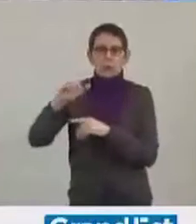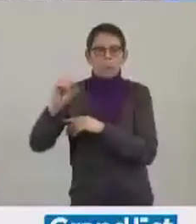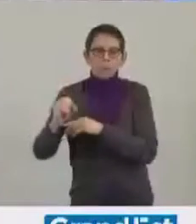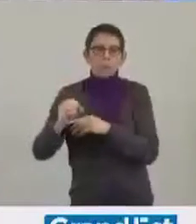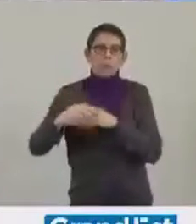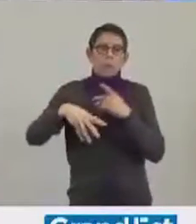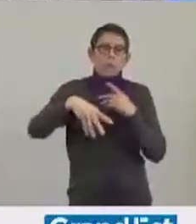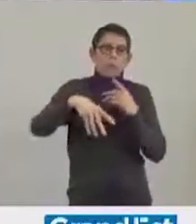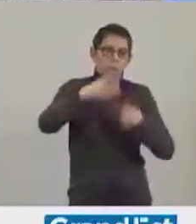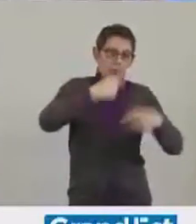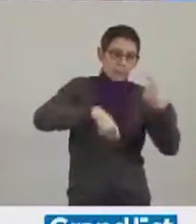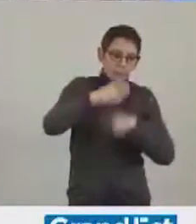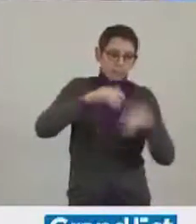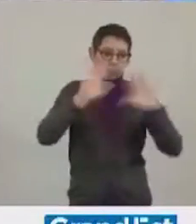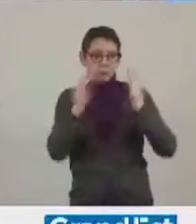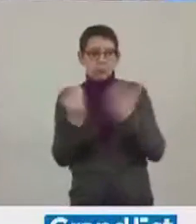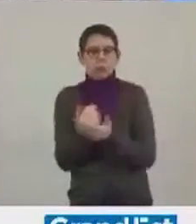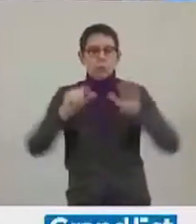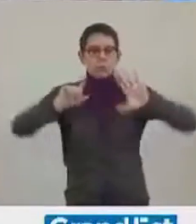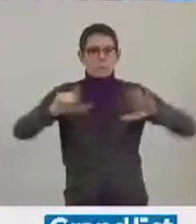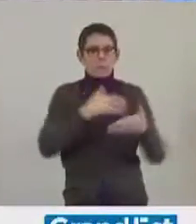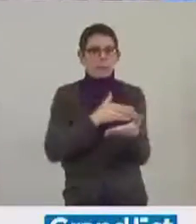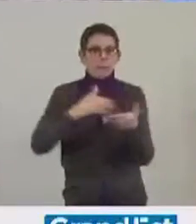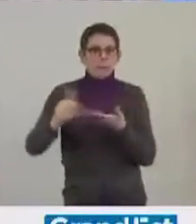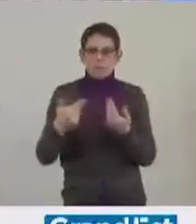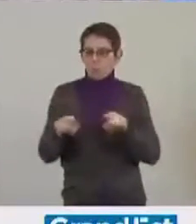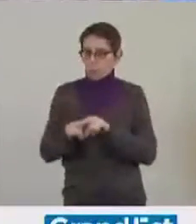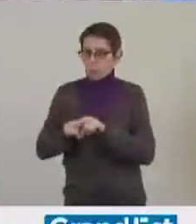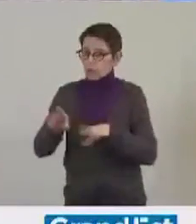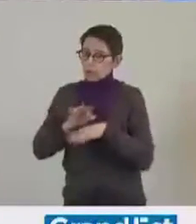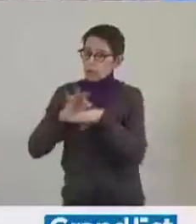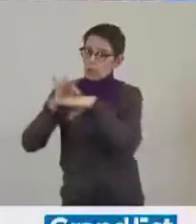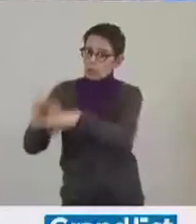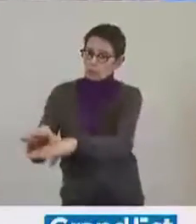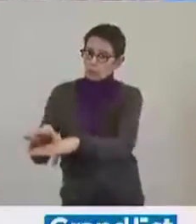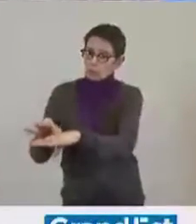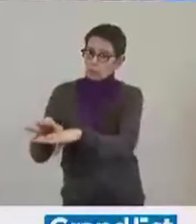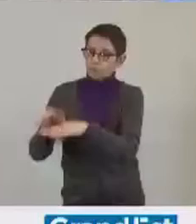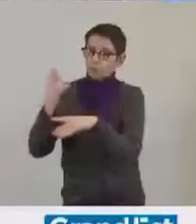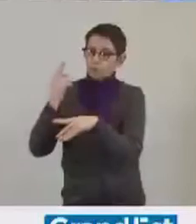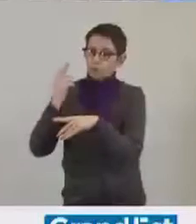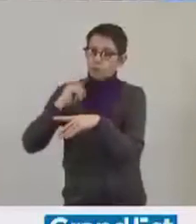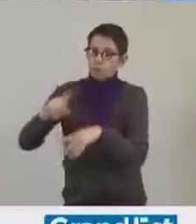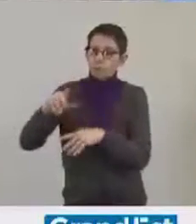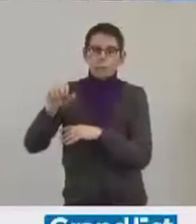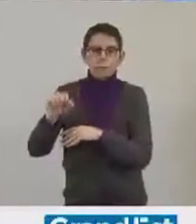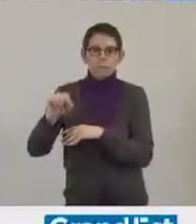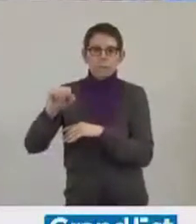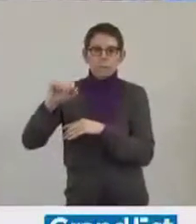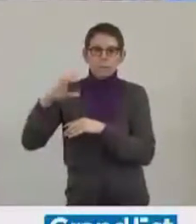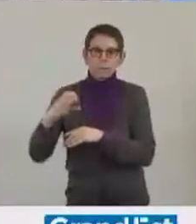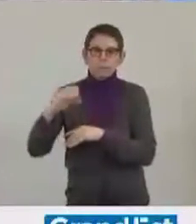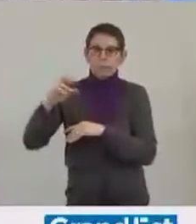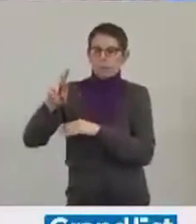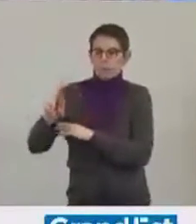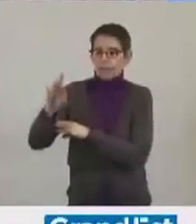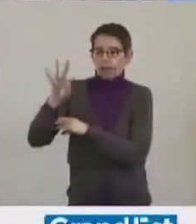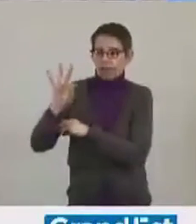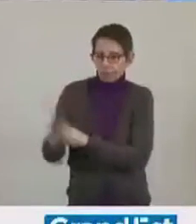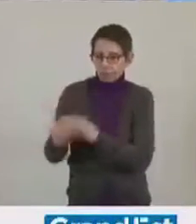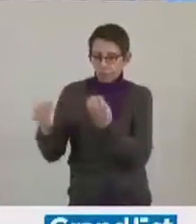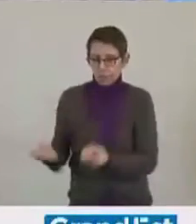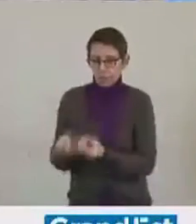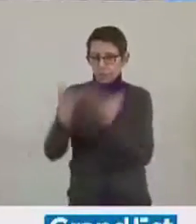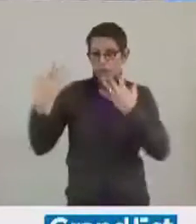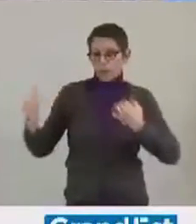7 millions seront alloués à cette action. Un accompagnement sera également déployé pour permettre aux CRT de développer une force commerciale